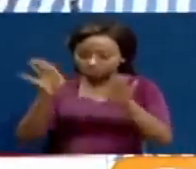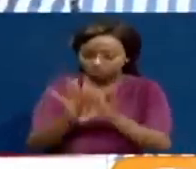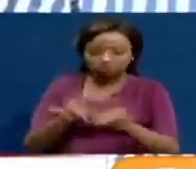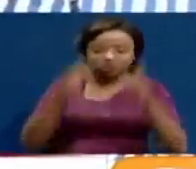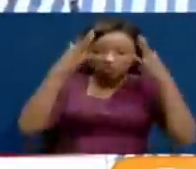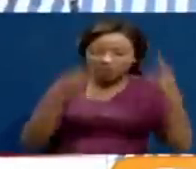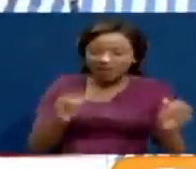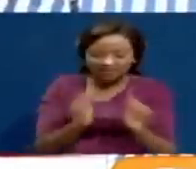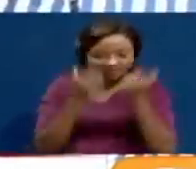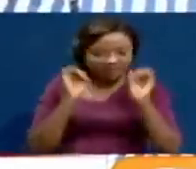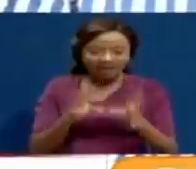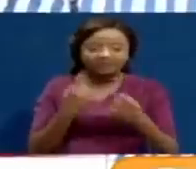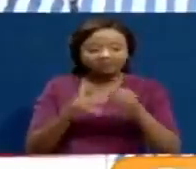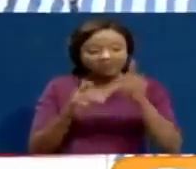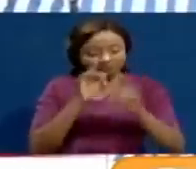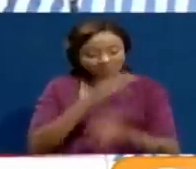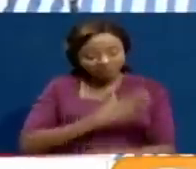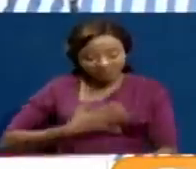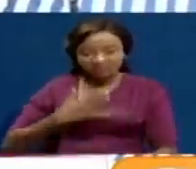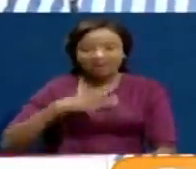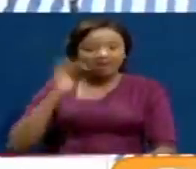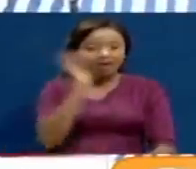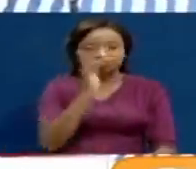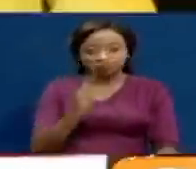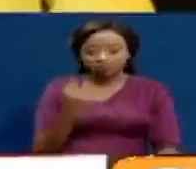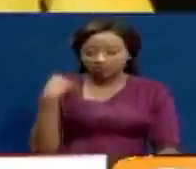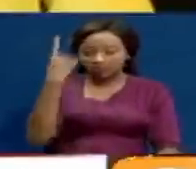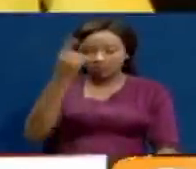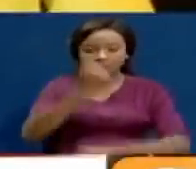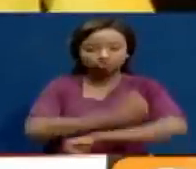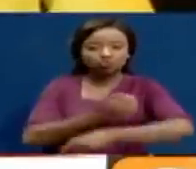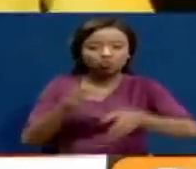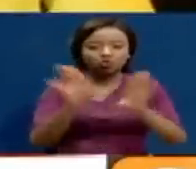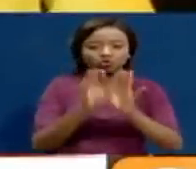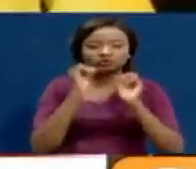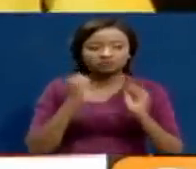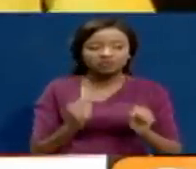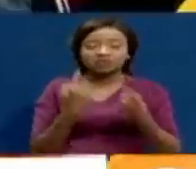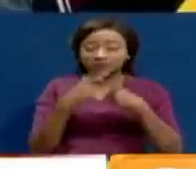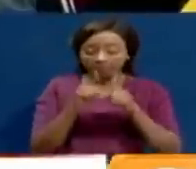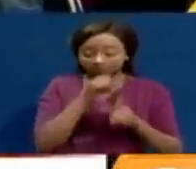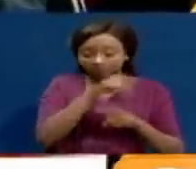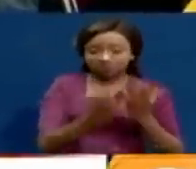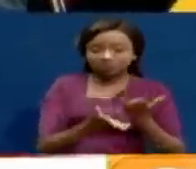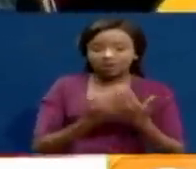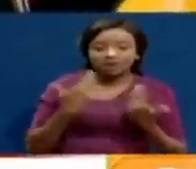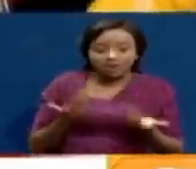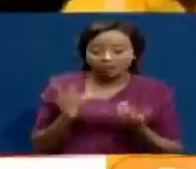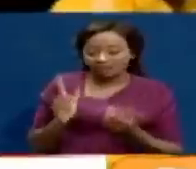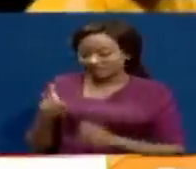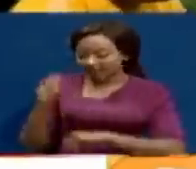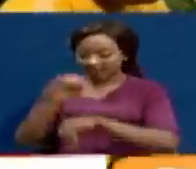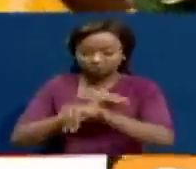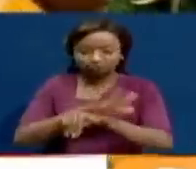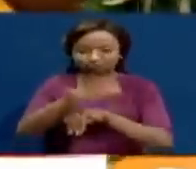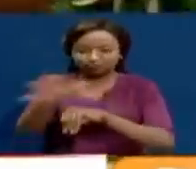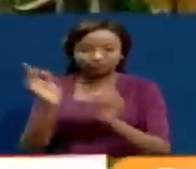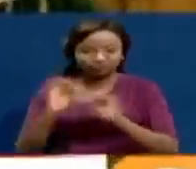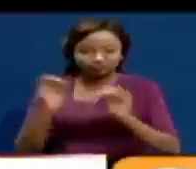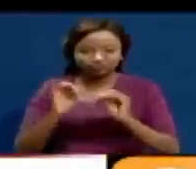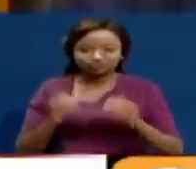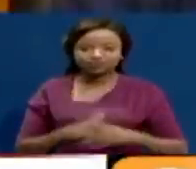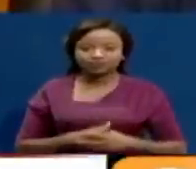maharusi, lakini kitu naomba shule zifungwe. According to KUPPET, this will help in curbing the spread of the virus among students